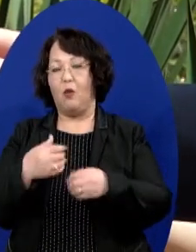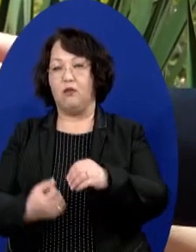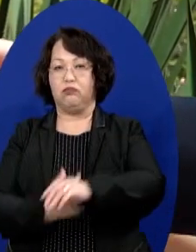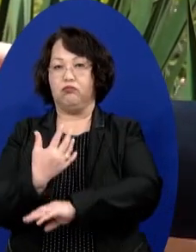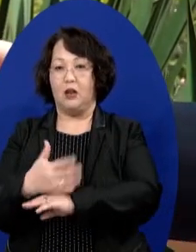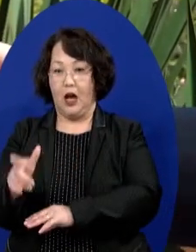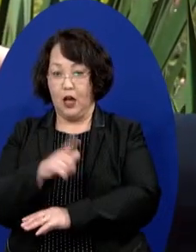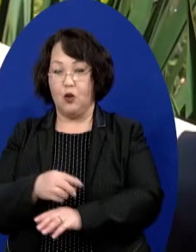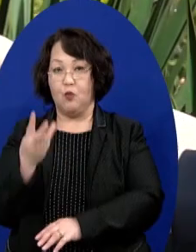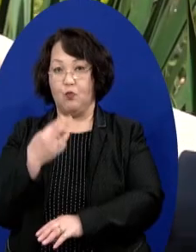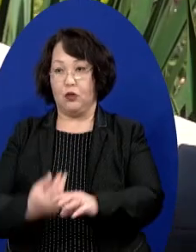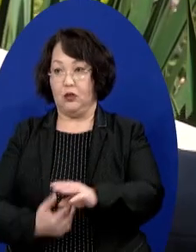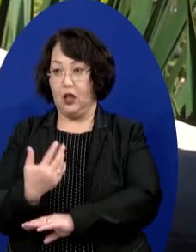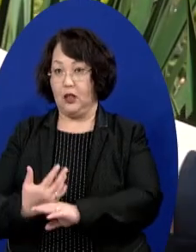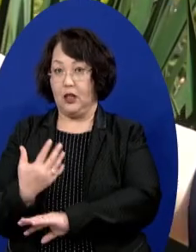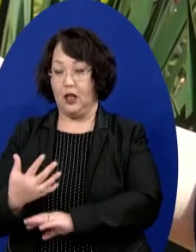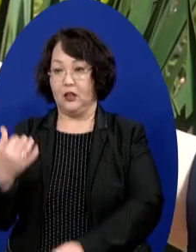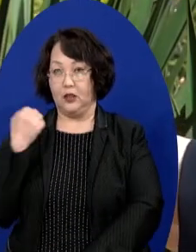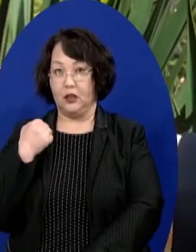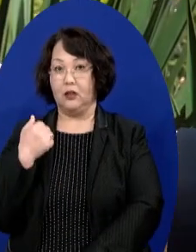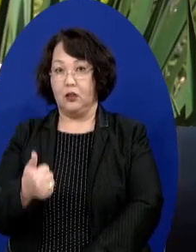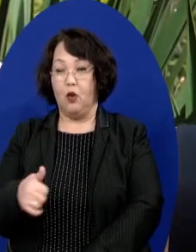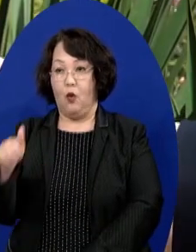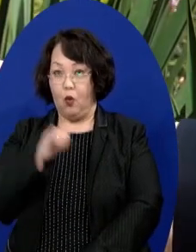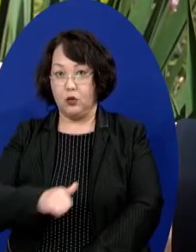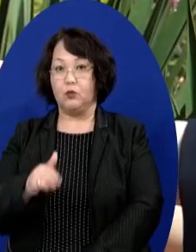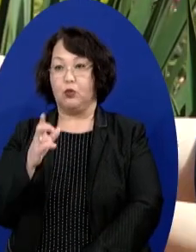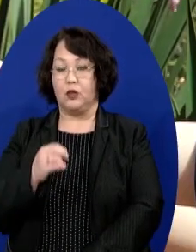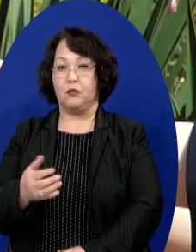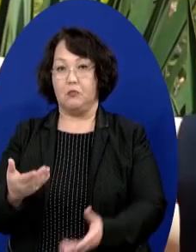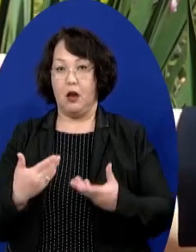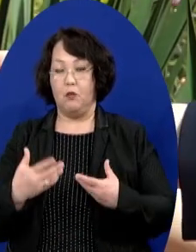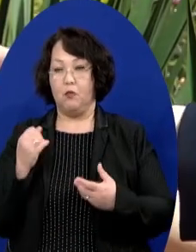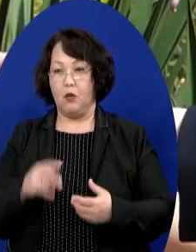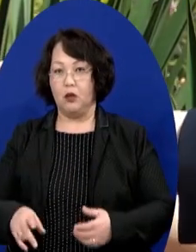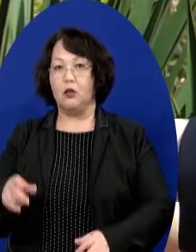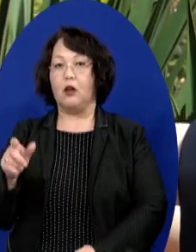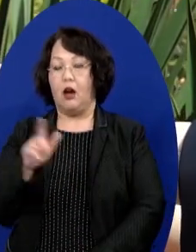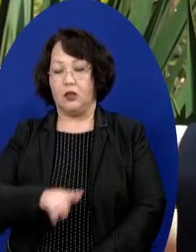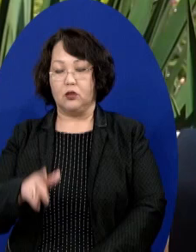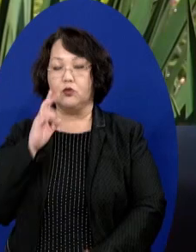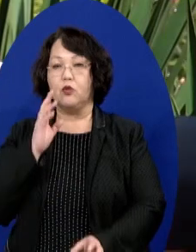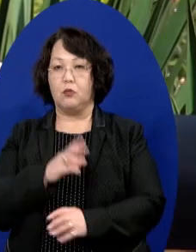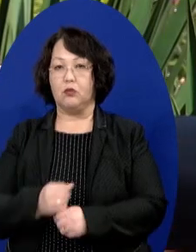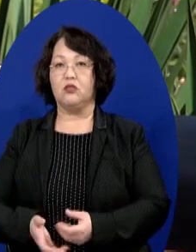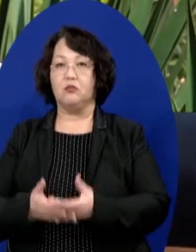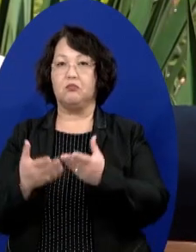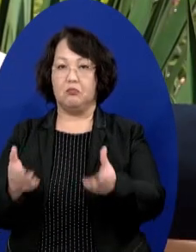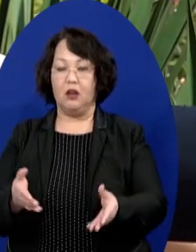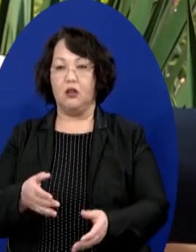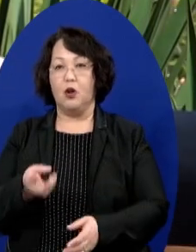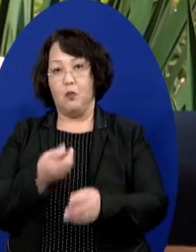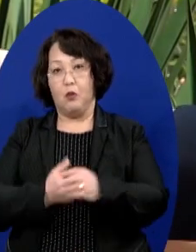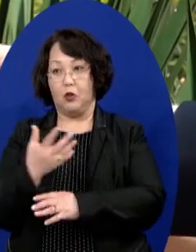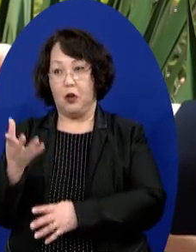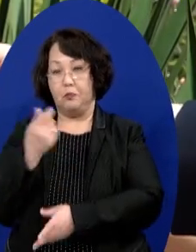дээр тодорхой үр суулгац тарц бэлдэл улстай тушаавал нэг өөр хөнгөлөлт системтэй. А тэрийгэ зах зээл дээр зараад бизнес болгоод явбал